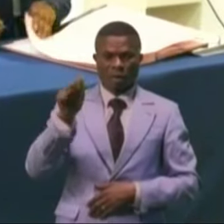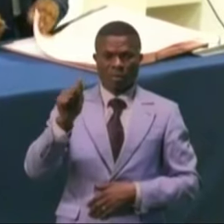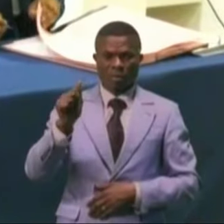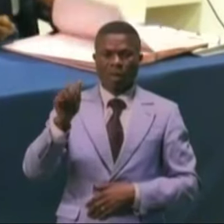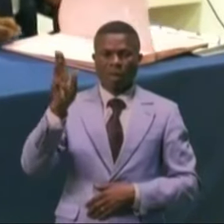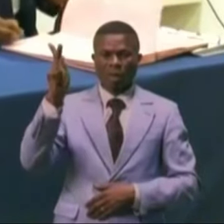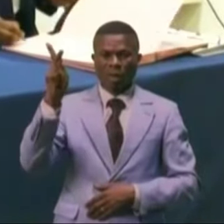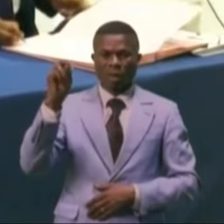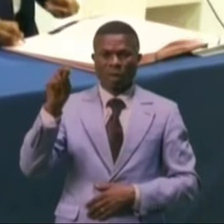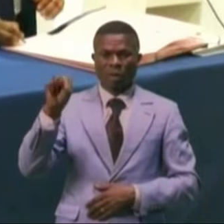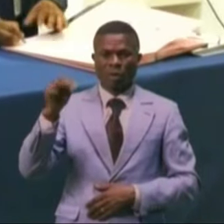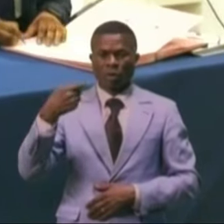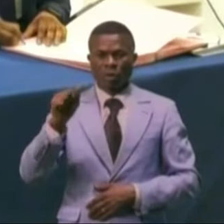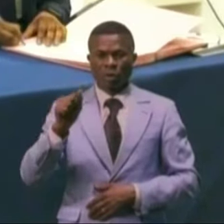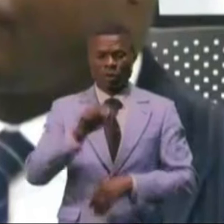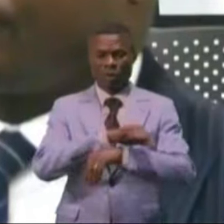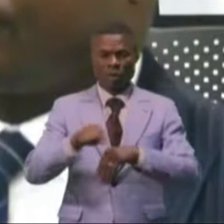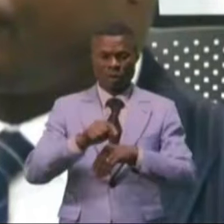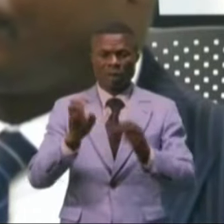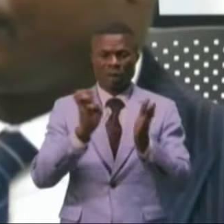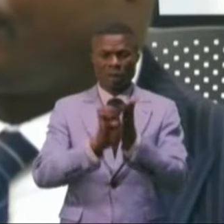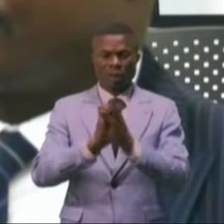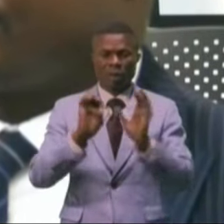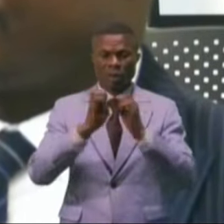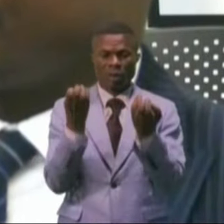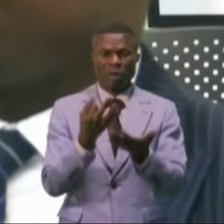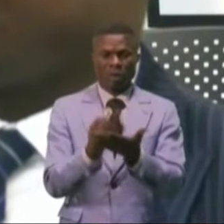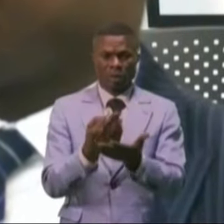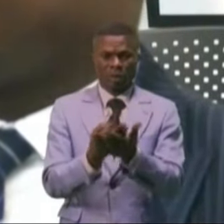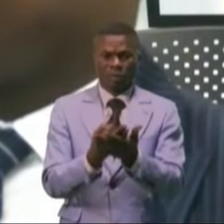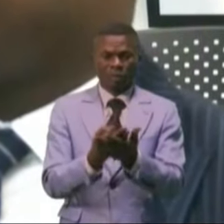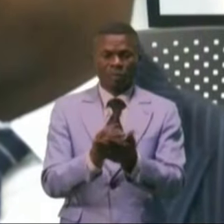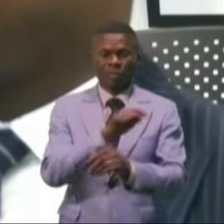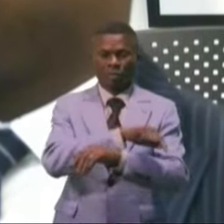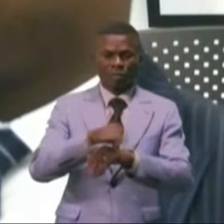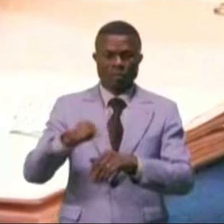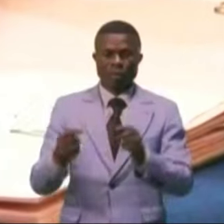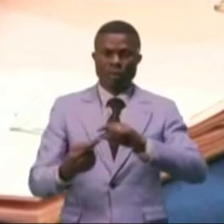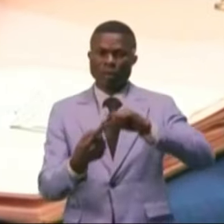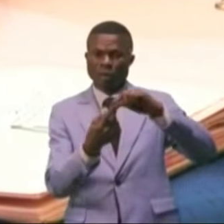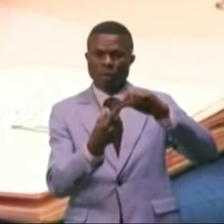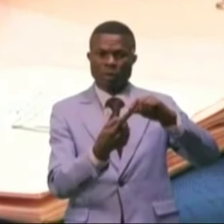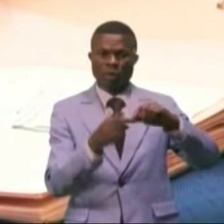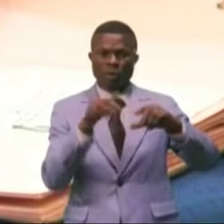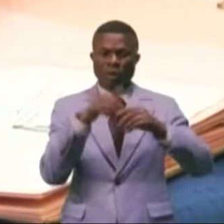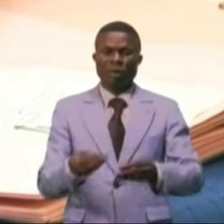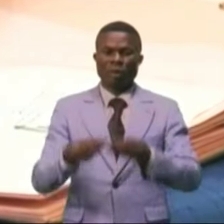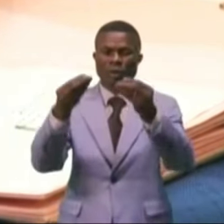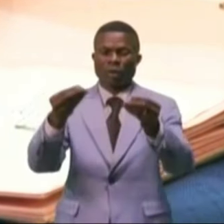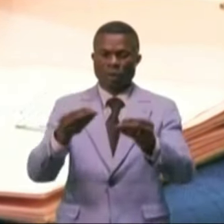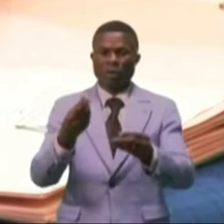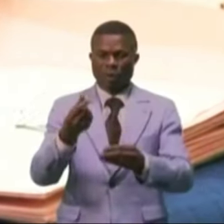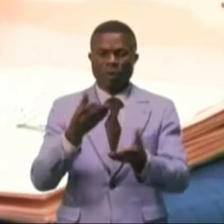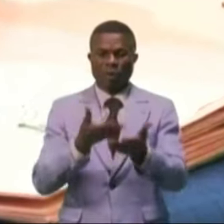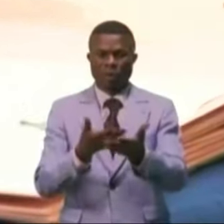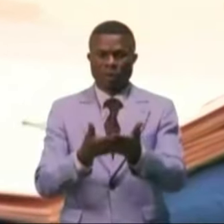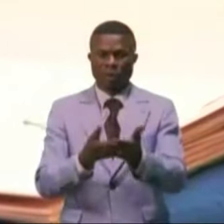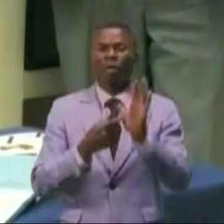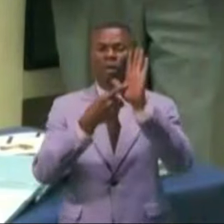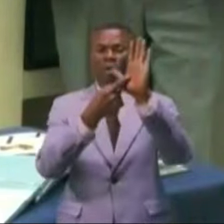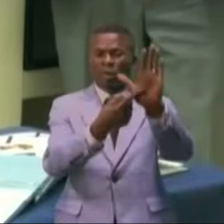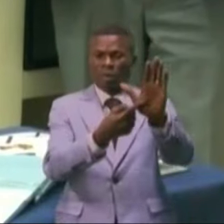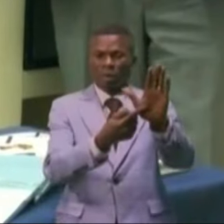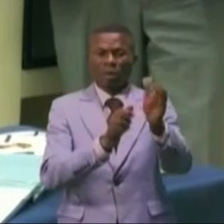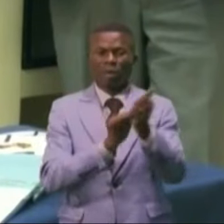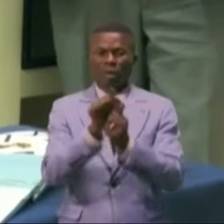et l'institution de microfinance Procfin, une institution spécialisée dans l'octroi des microfinances, représentée